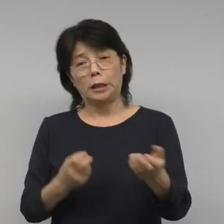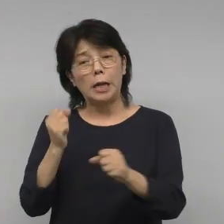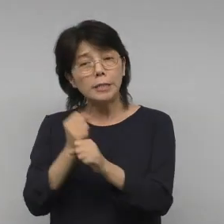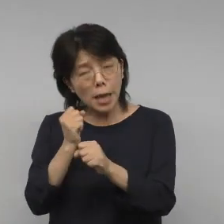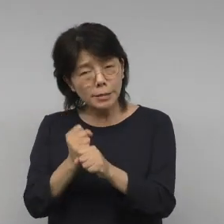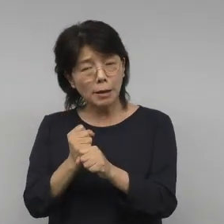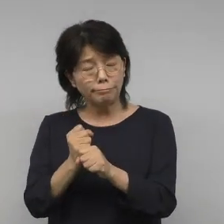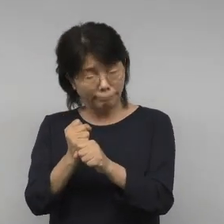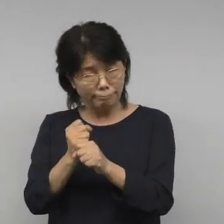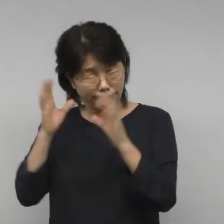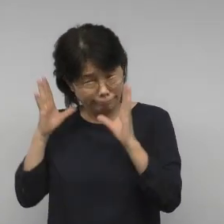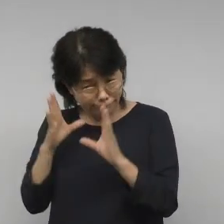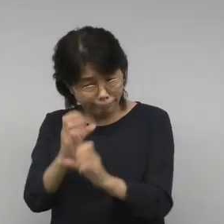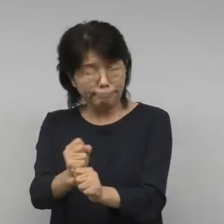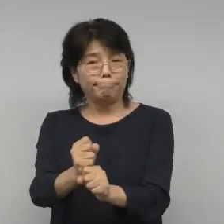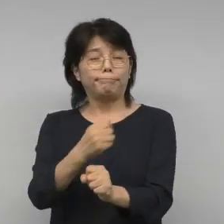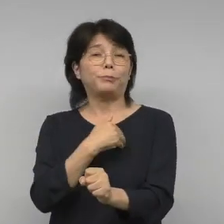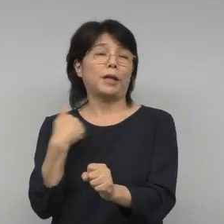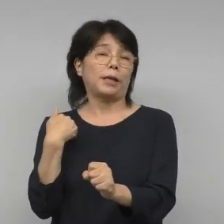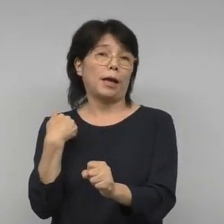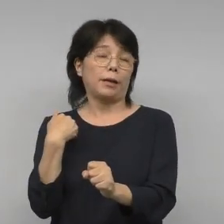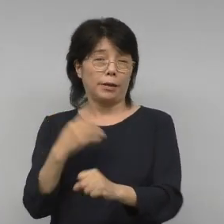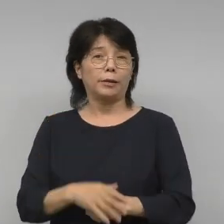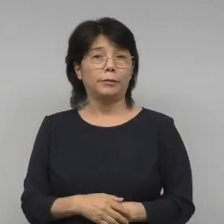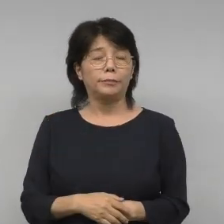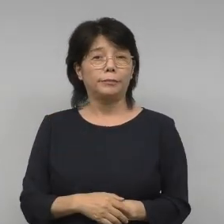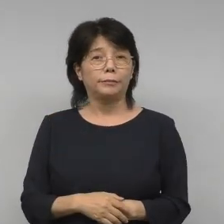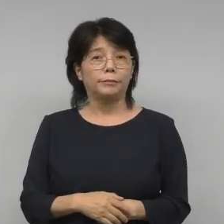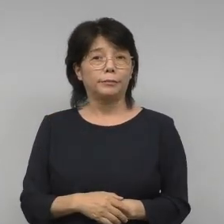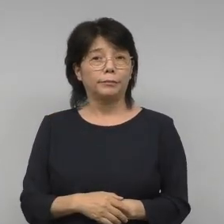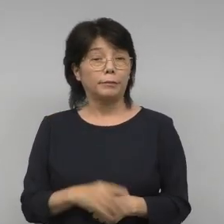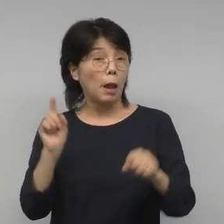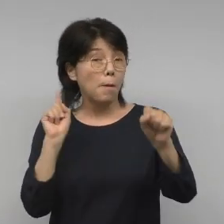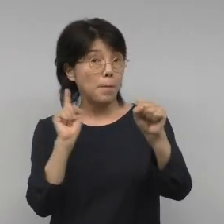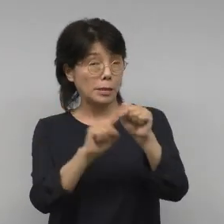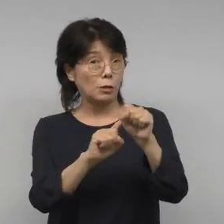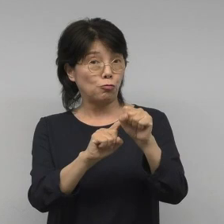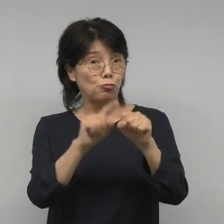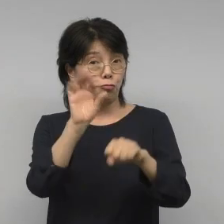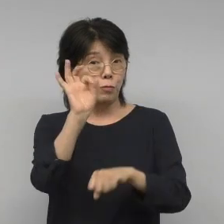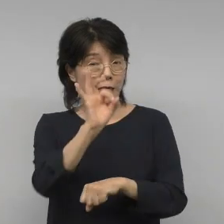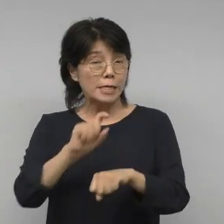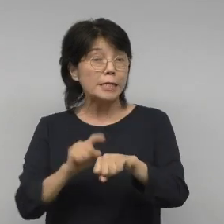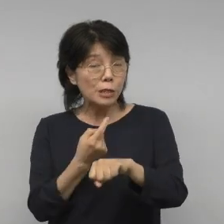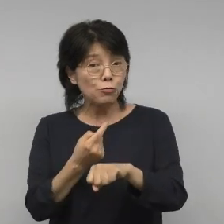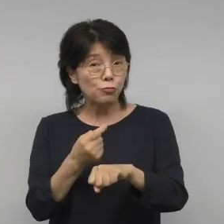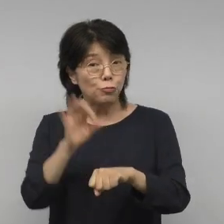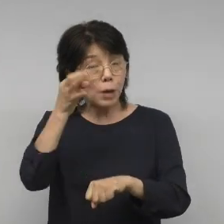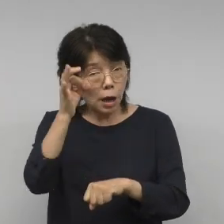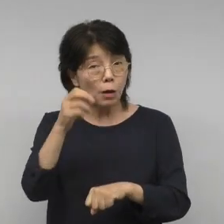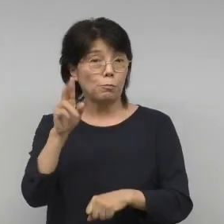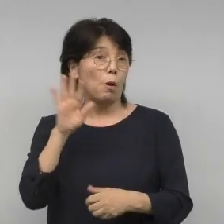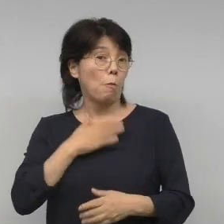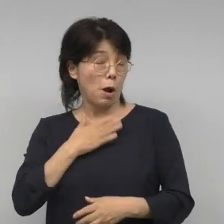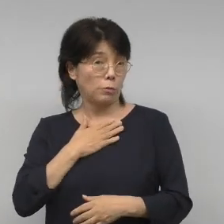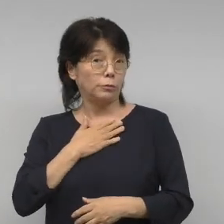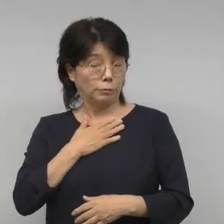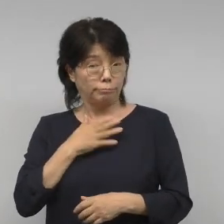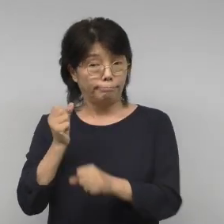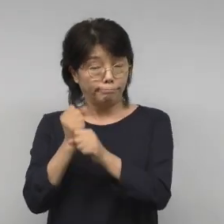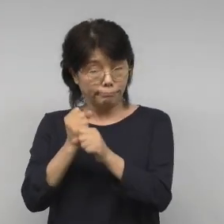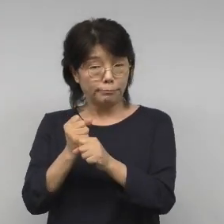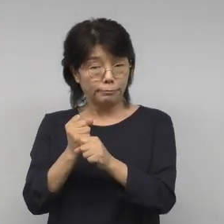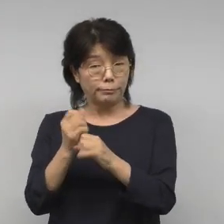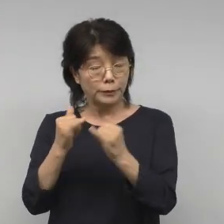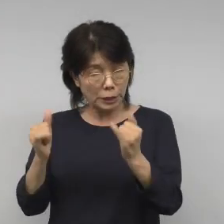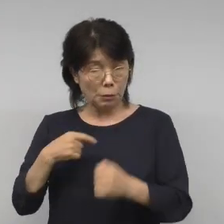製造に集中できたよ、それから目指す品質や価格が見える化することによって生産者のモチベ